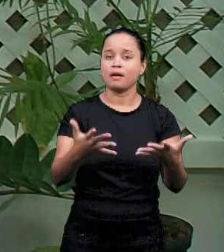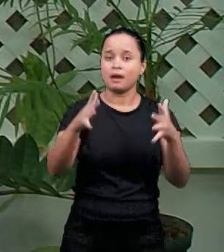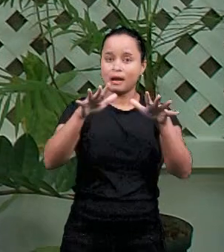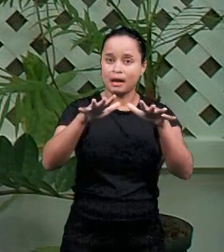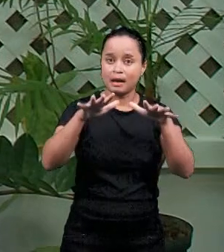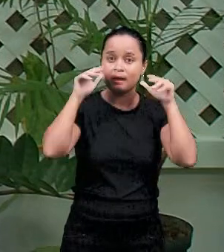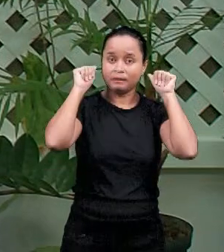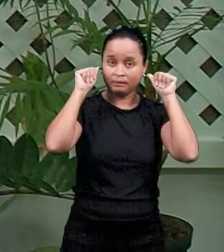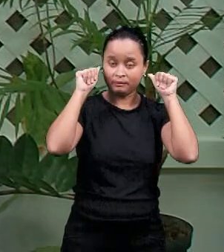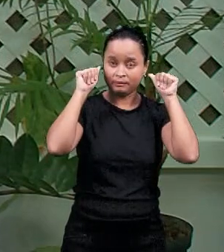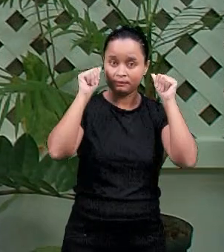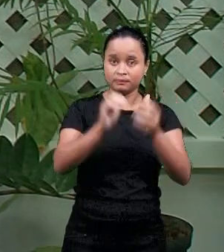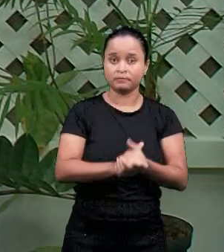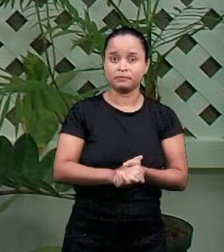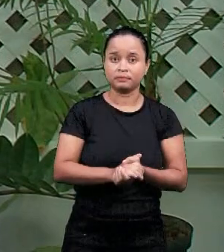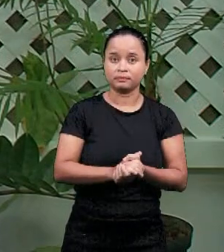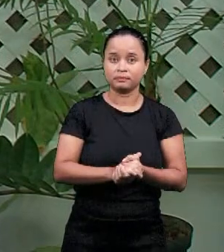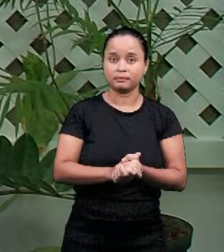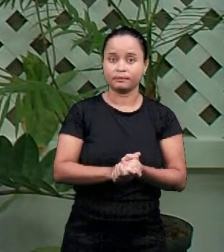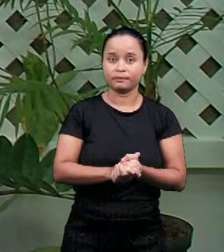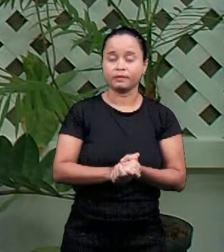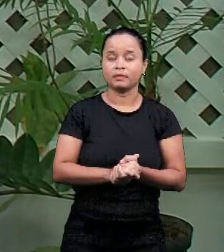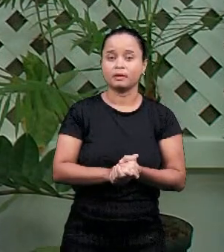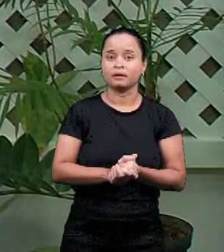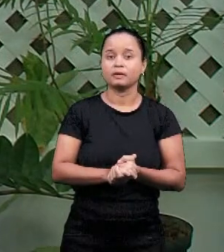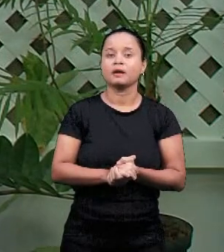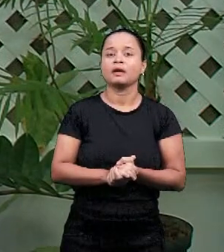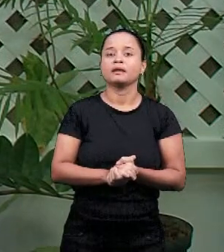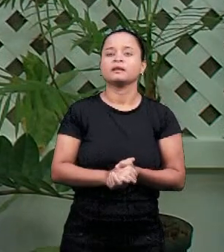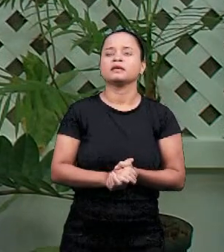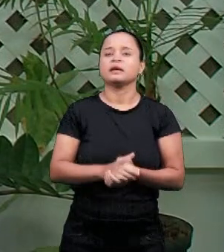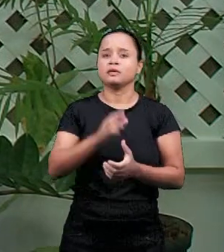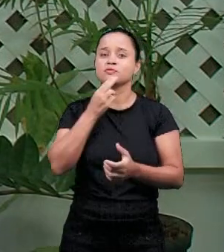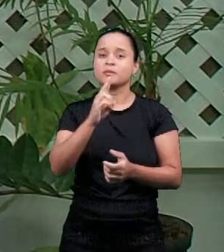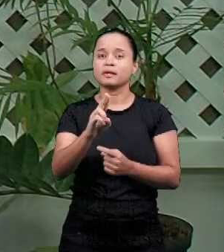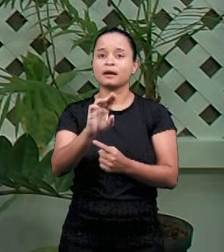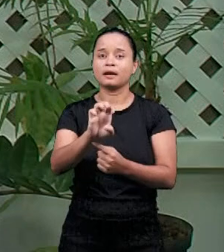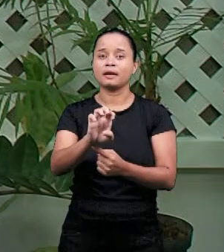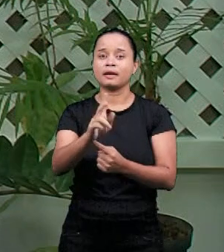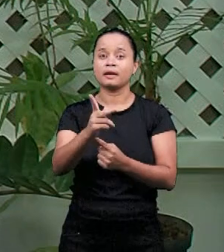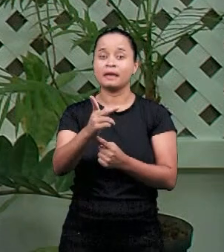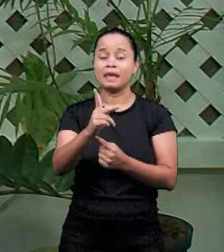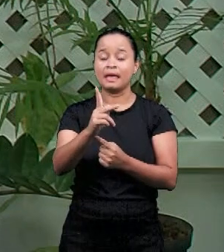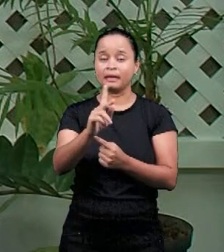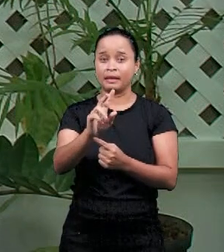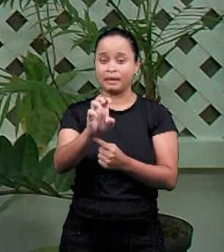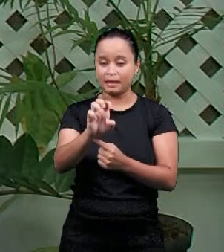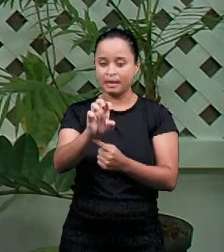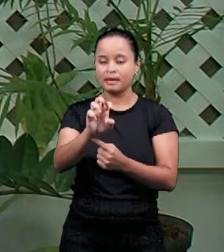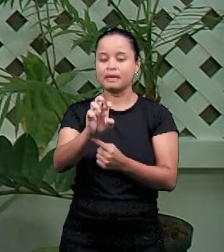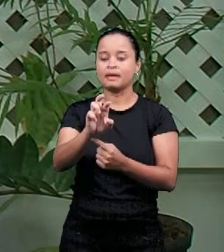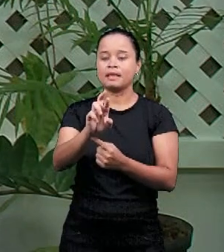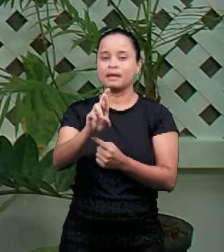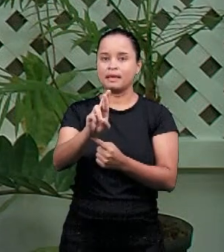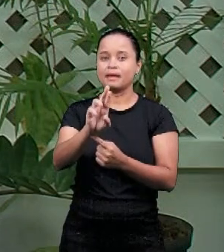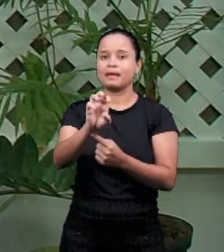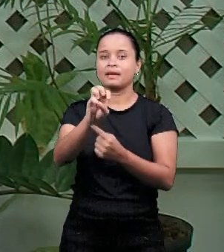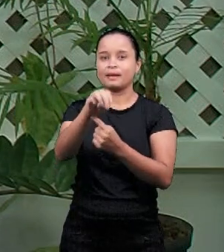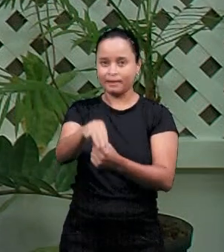est le mot eren. C'est quelque chose qui est lié à la mort, quelque chose qui est